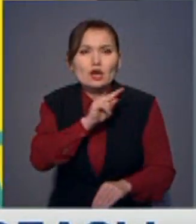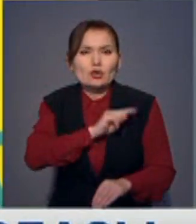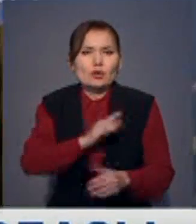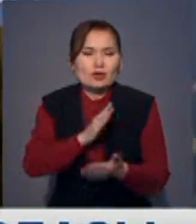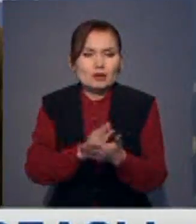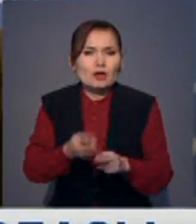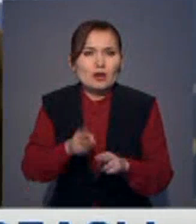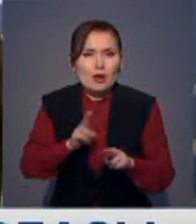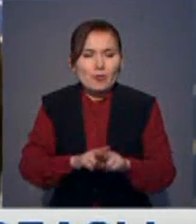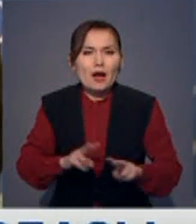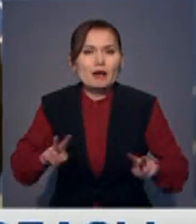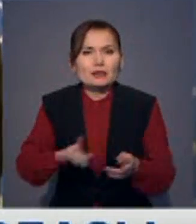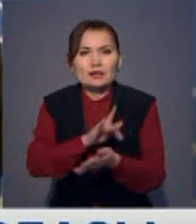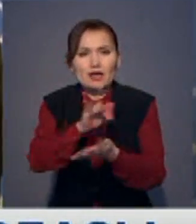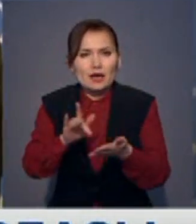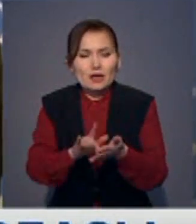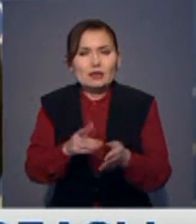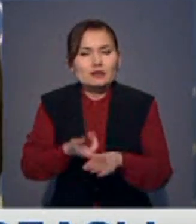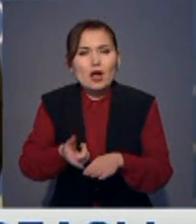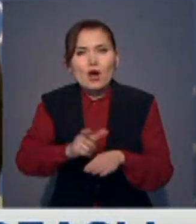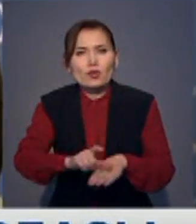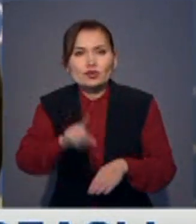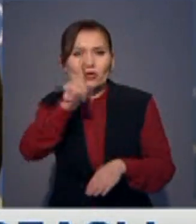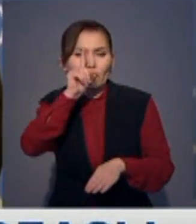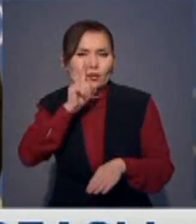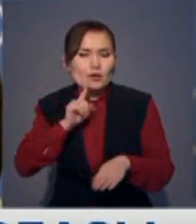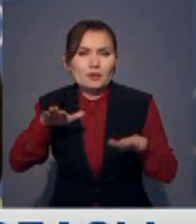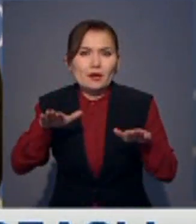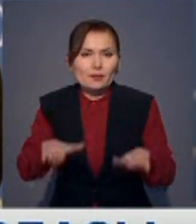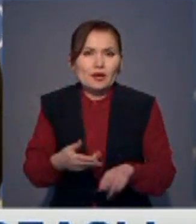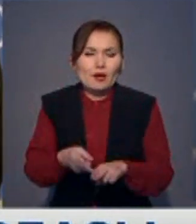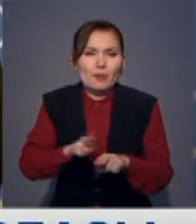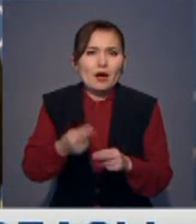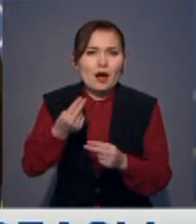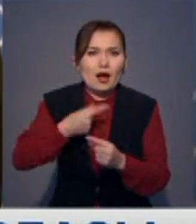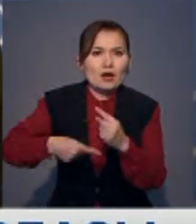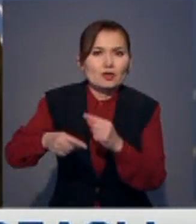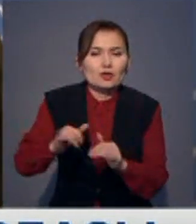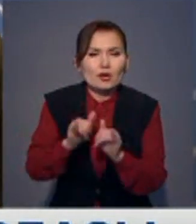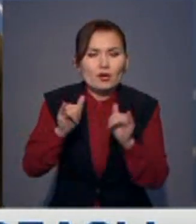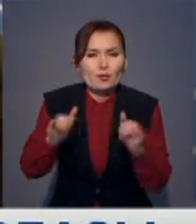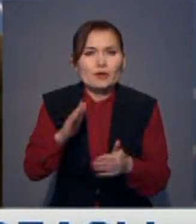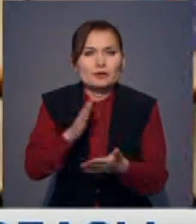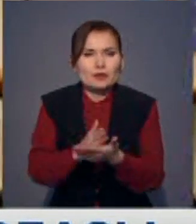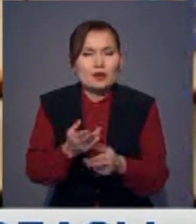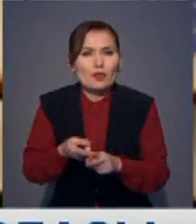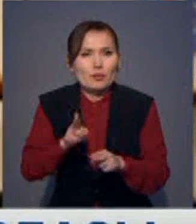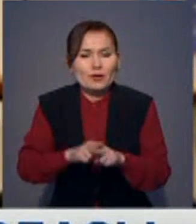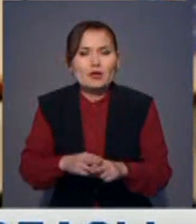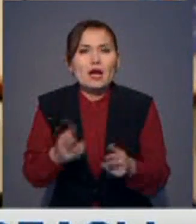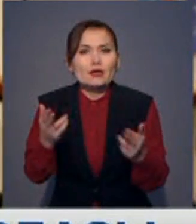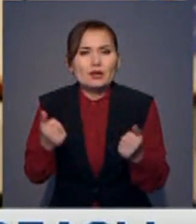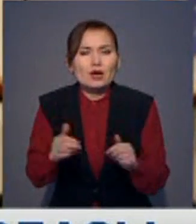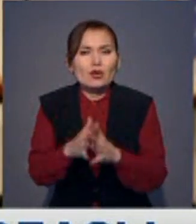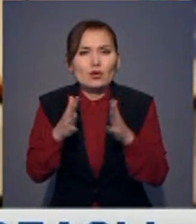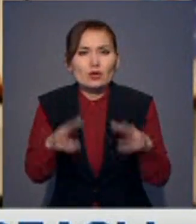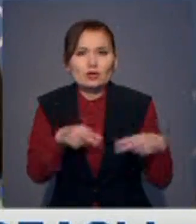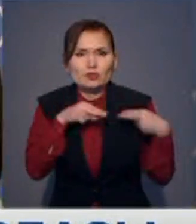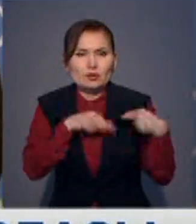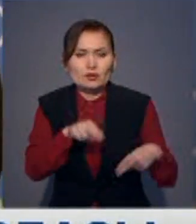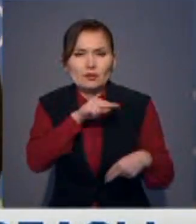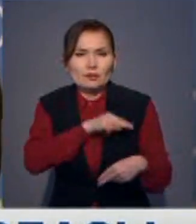қалашығын аралап осыған көзім жетті. Аймақтағы қаржы орталығы үшін жақсы жағдай жасалған. Ғаламдық деңгейге шығару үшін әрине біраз еңбектену